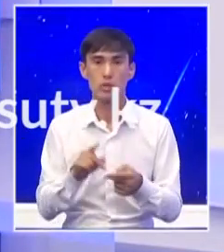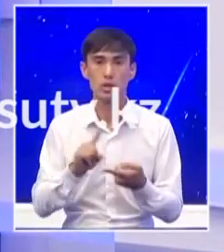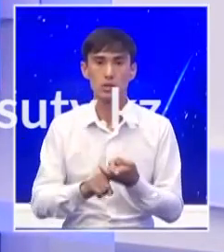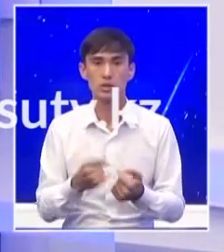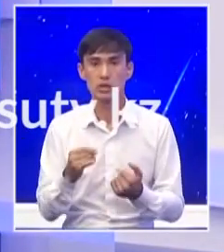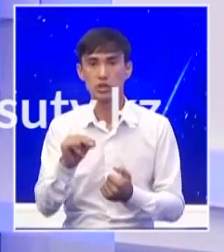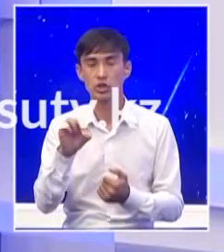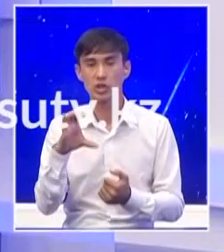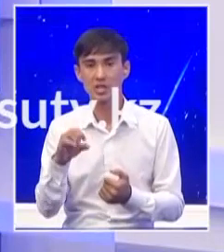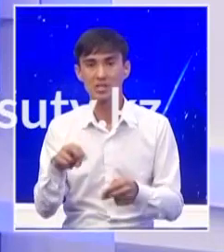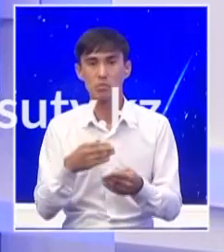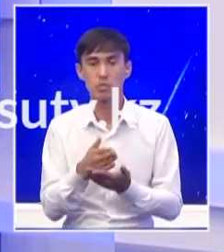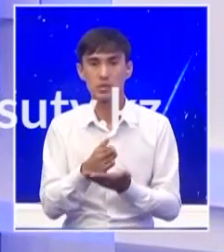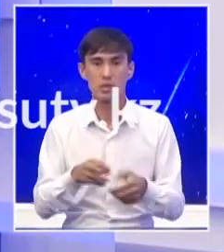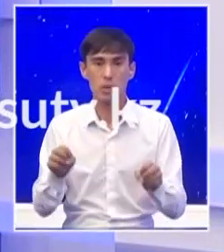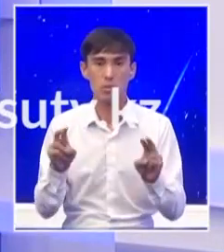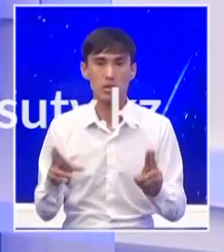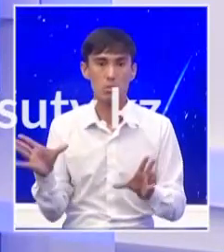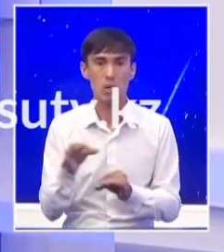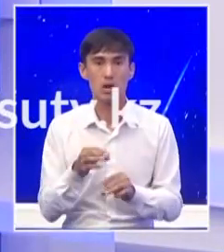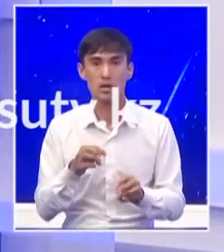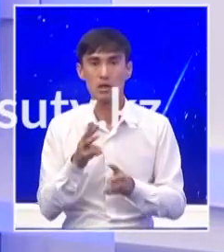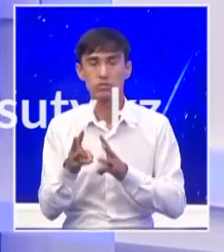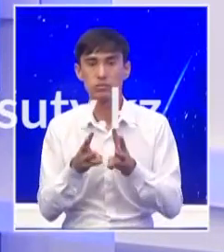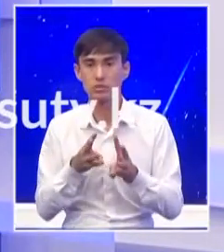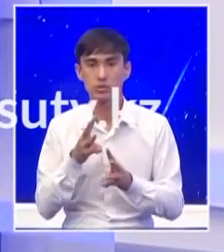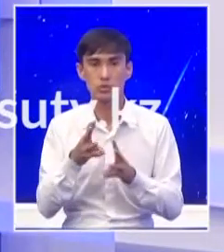жағдайлар қызметкерлерінің мамандары барлық аумақты өртті жою және